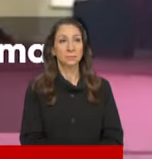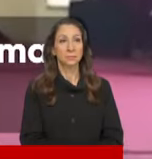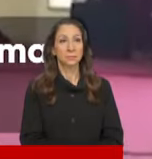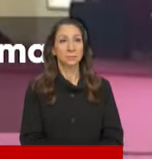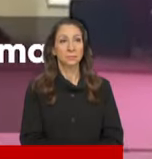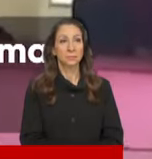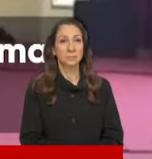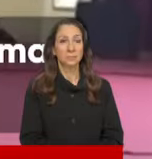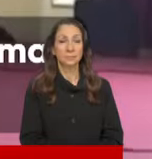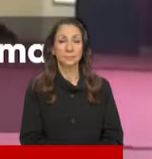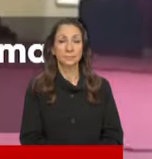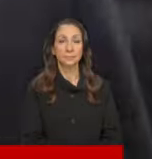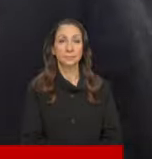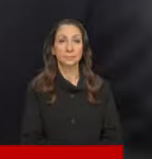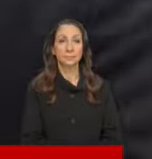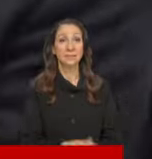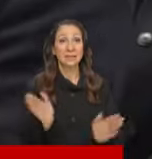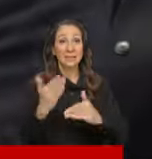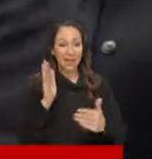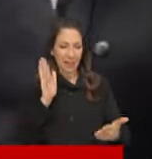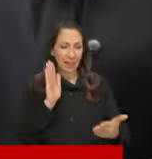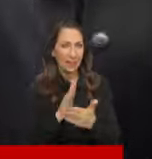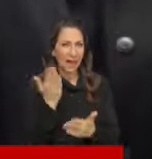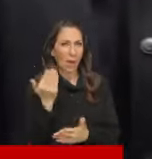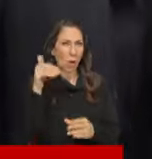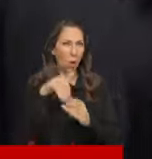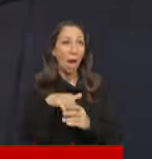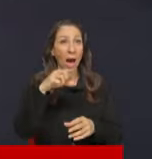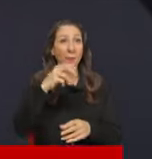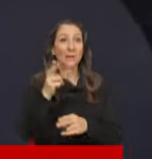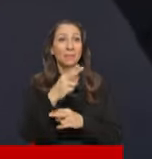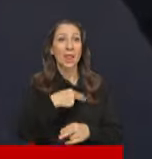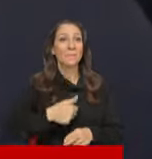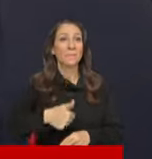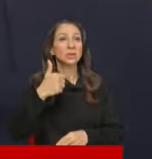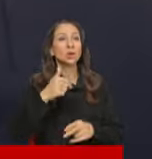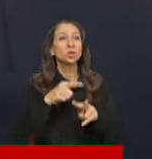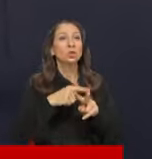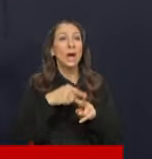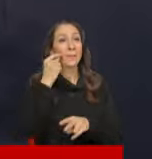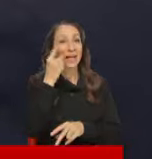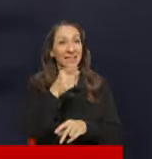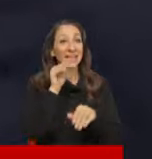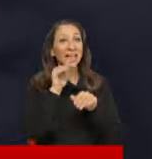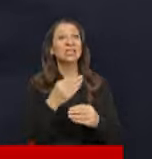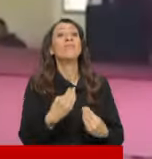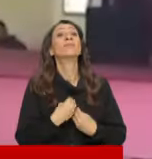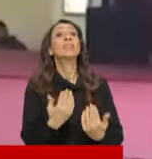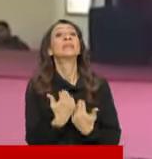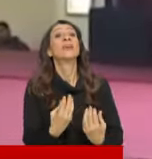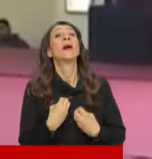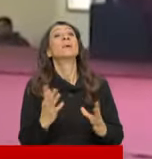Yediyi ayazı unutmaz derler Sandığa sayılı günler kala AK Partili Balıkesir Belediye Başkanı Yücel Yılmaz'ın destek gelmezse